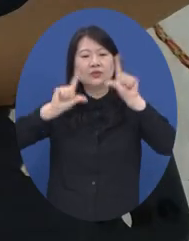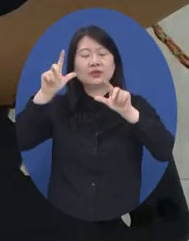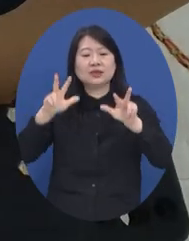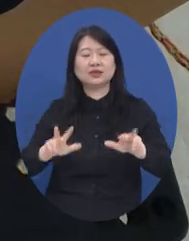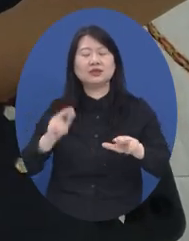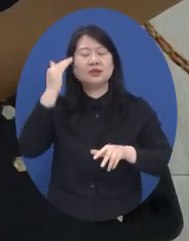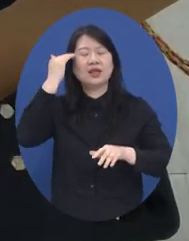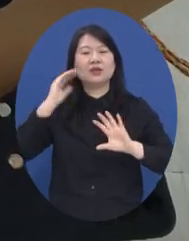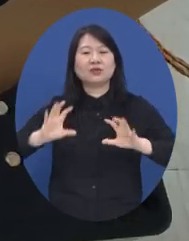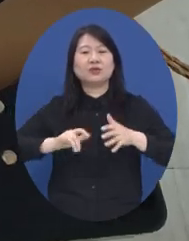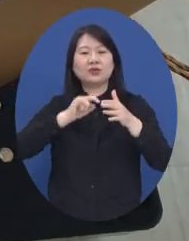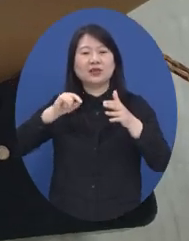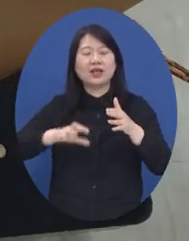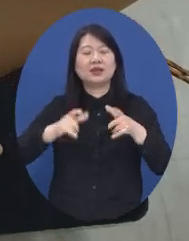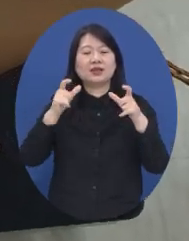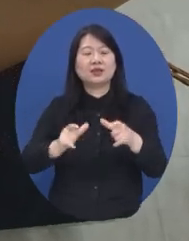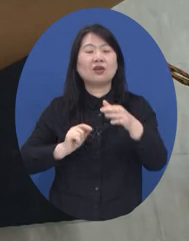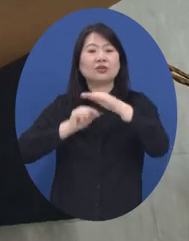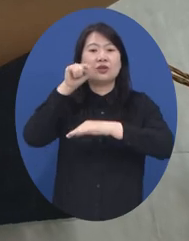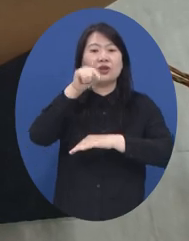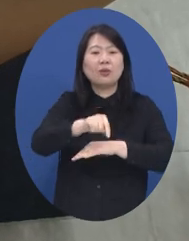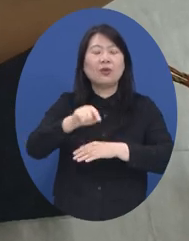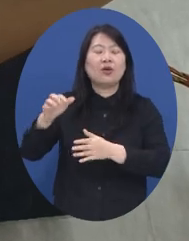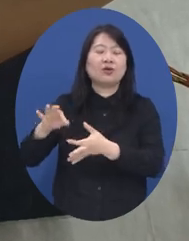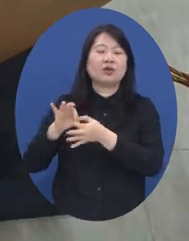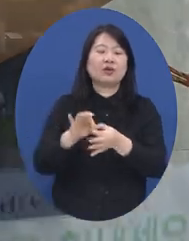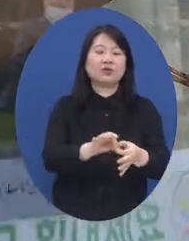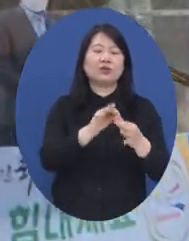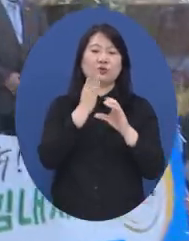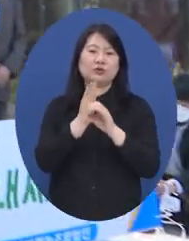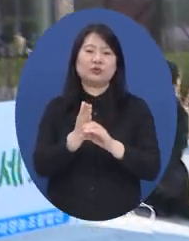지금 대한민국엔 지역을 뛰어넘어 일고 있습니다.